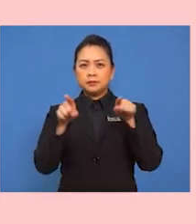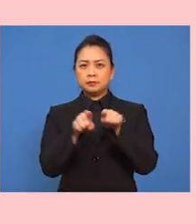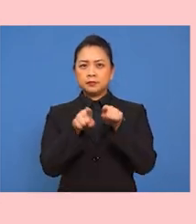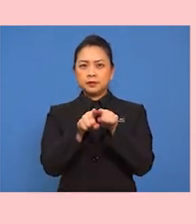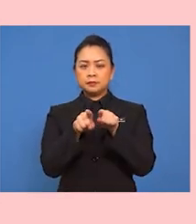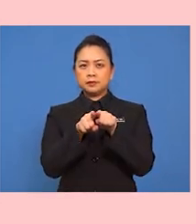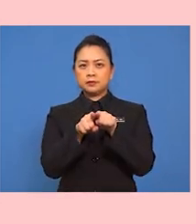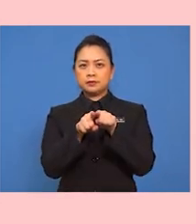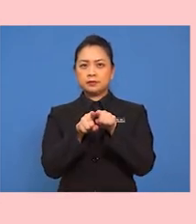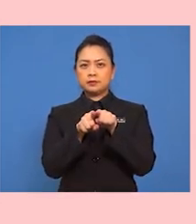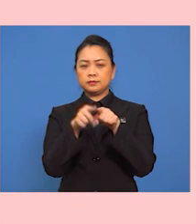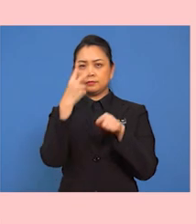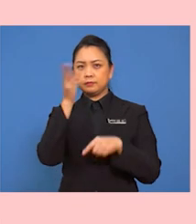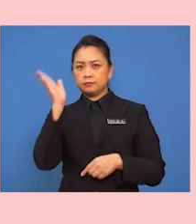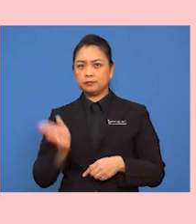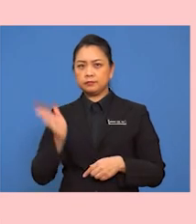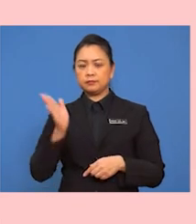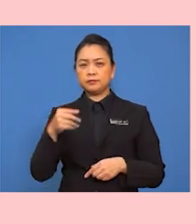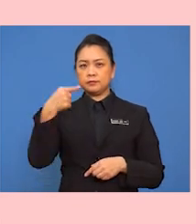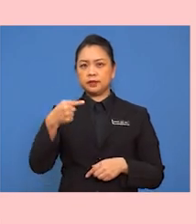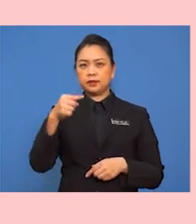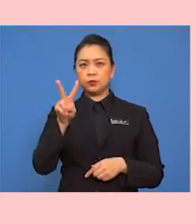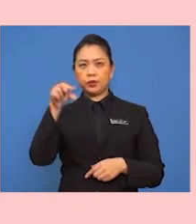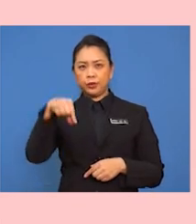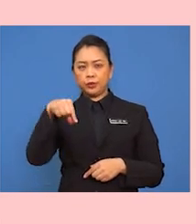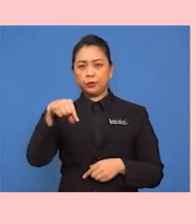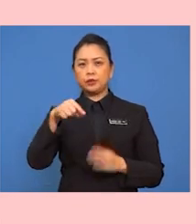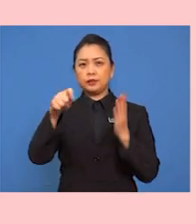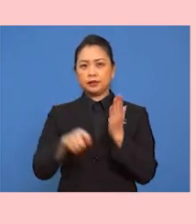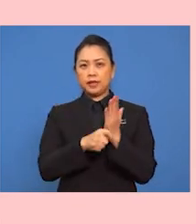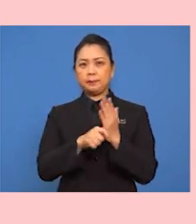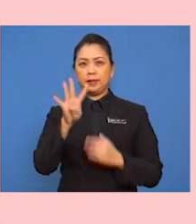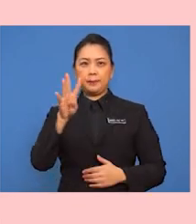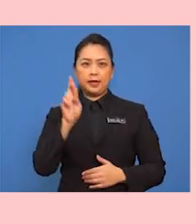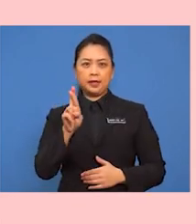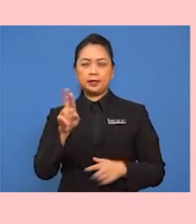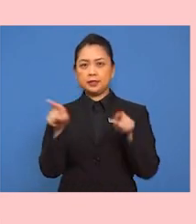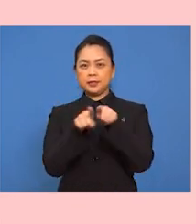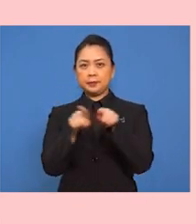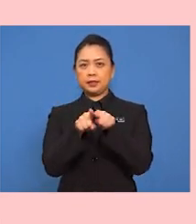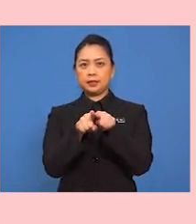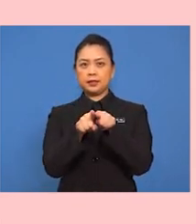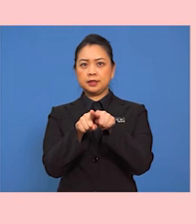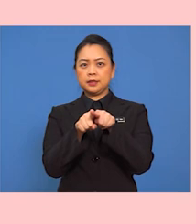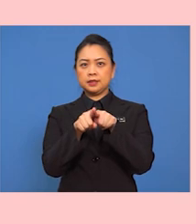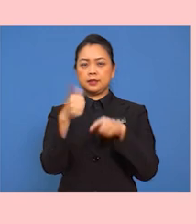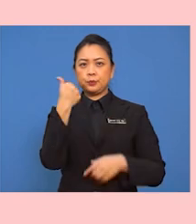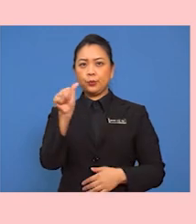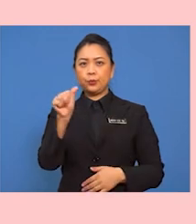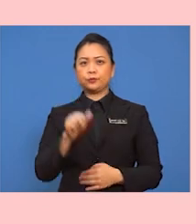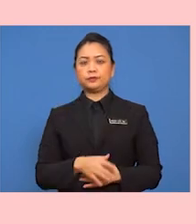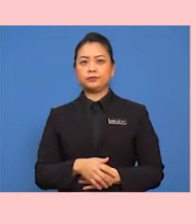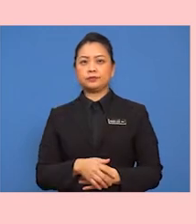pertama, negatif 2Q tambah 4R sama dengan 10.